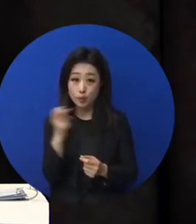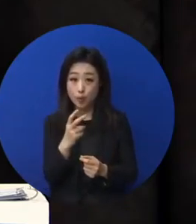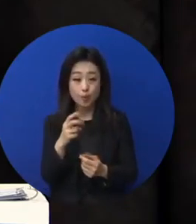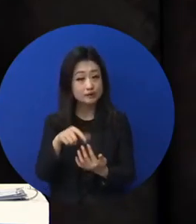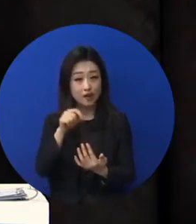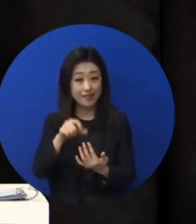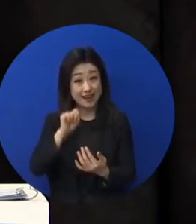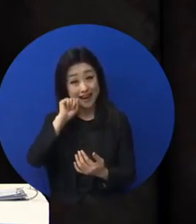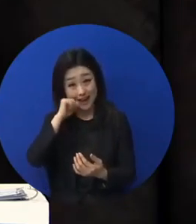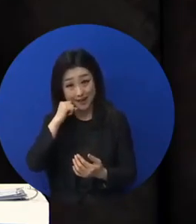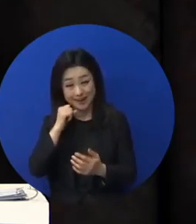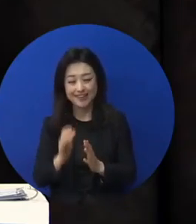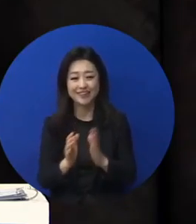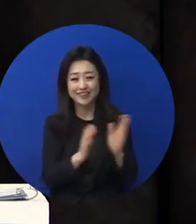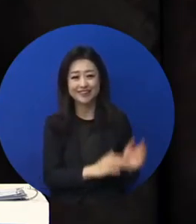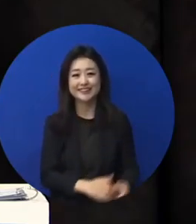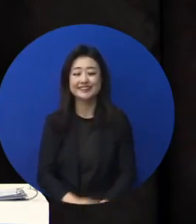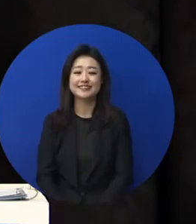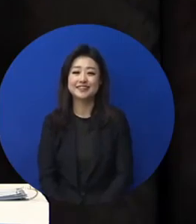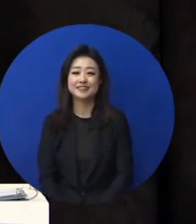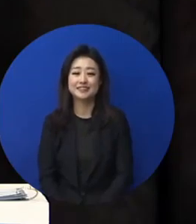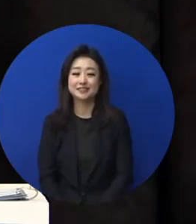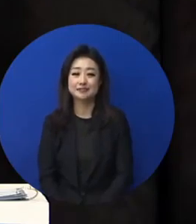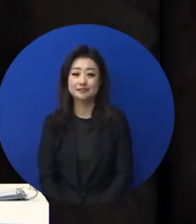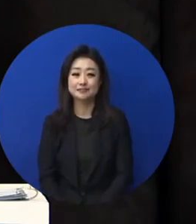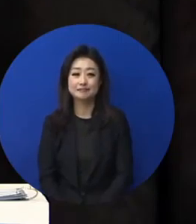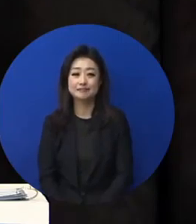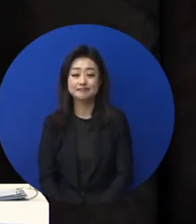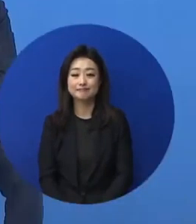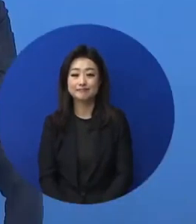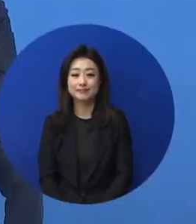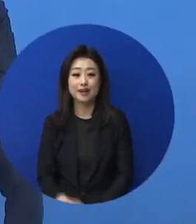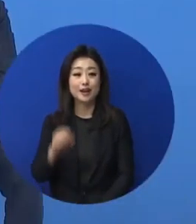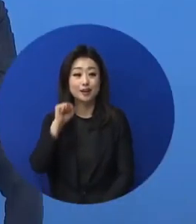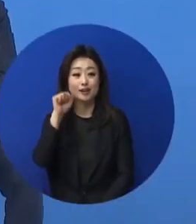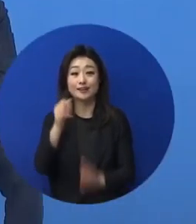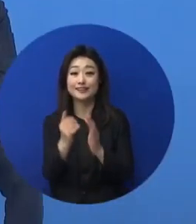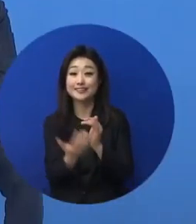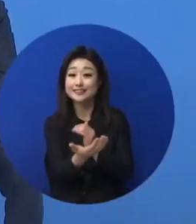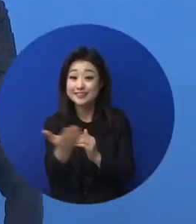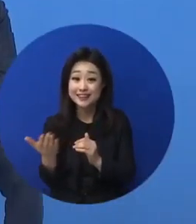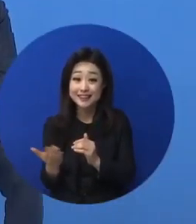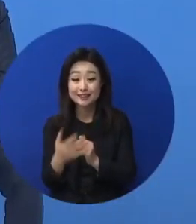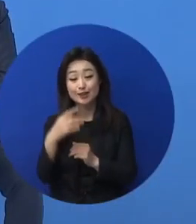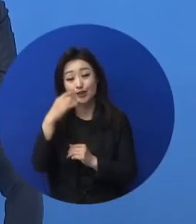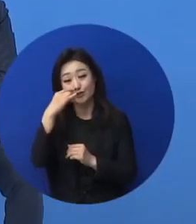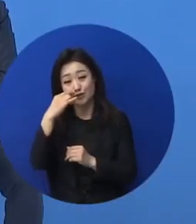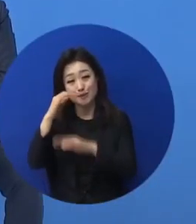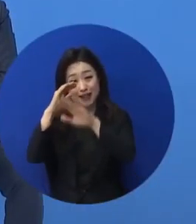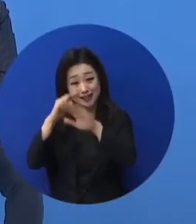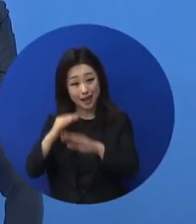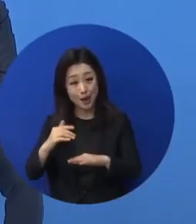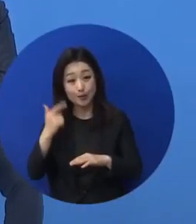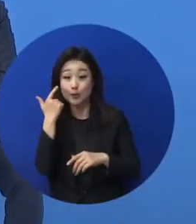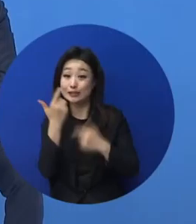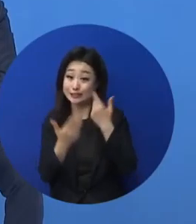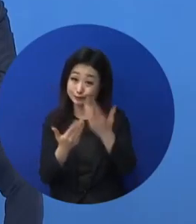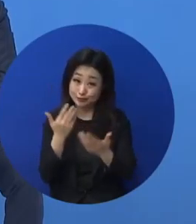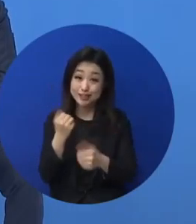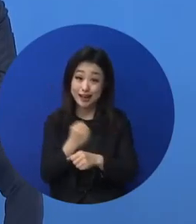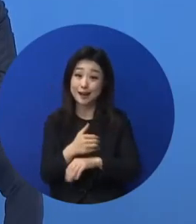나올지 매우 긴장되는 순간인데요. 부산시장의 후보에게 또 궁금한 점 있으면 이제